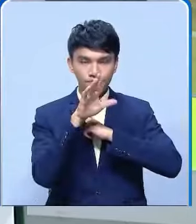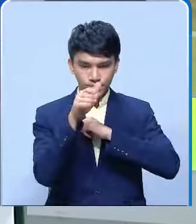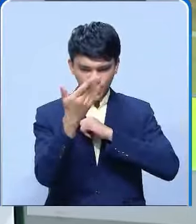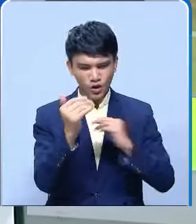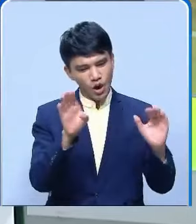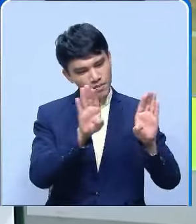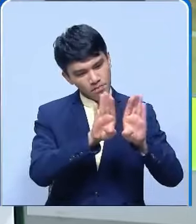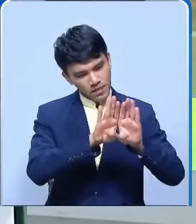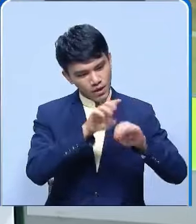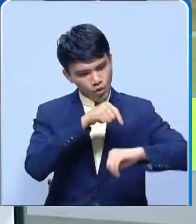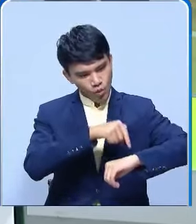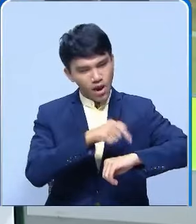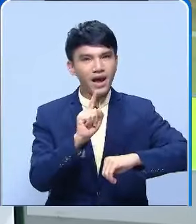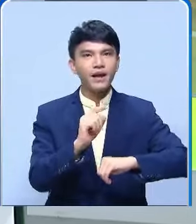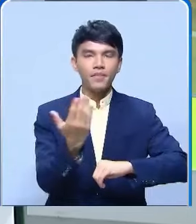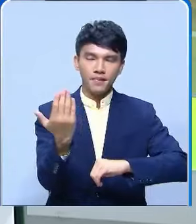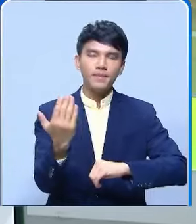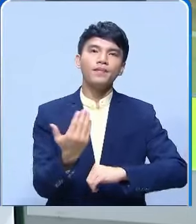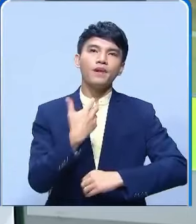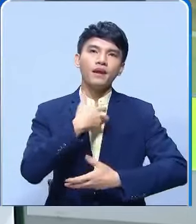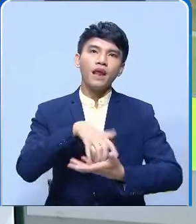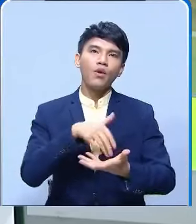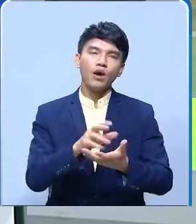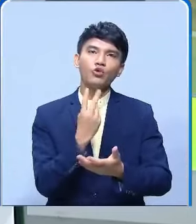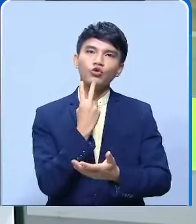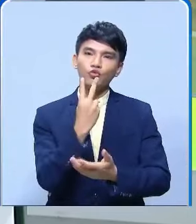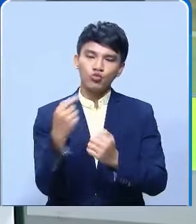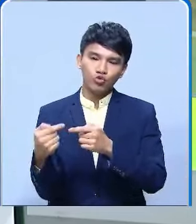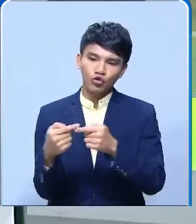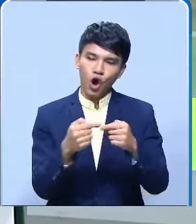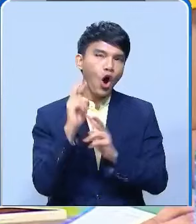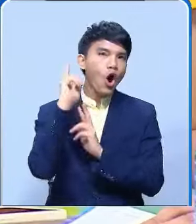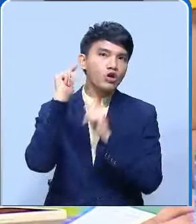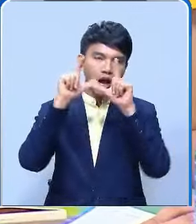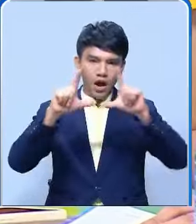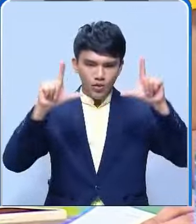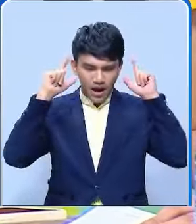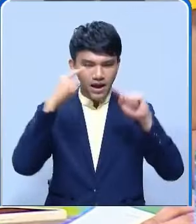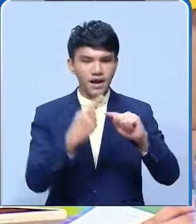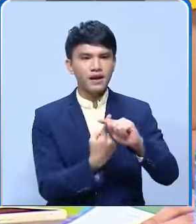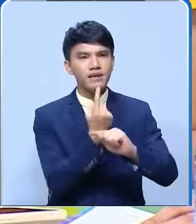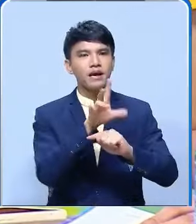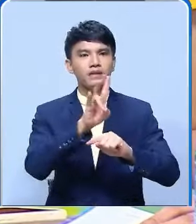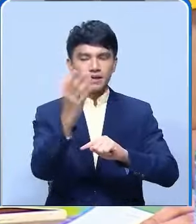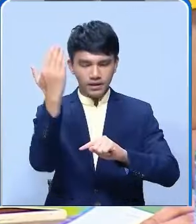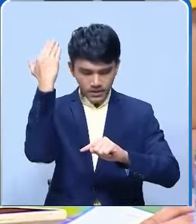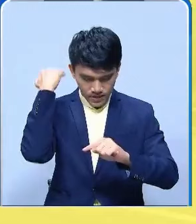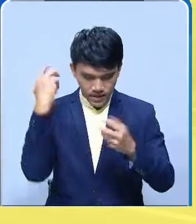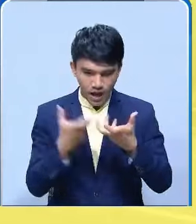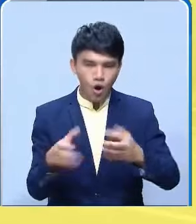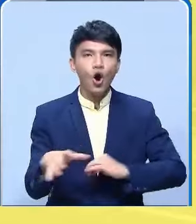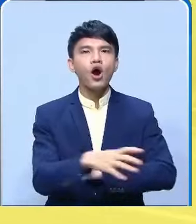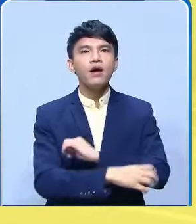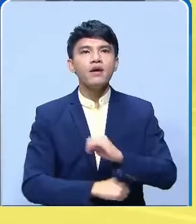มาดูเรื่องของอดีตดาว TikTok คนหนึ่งคุณผู้ชมครับเคยเป็นข่าวใหญ่เมื่อเดือนกรกฎาคมที่ผ่านมาไปขโมยของในบ้านของแฟนเก่า